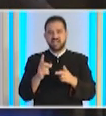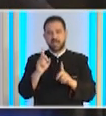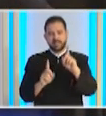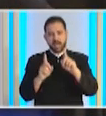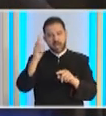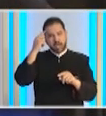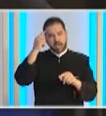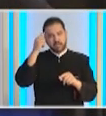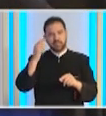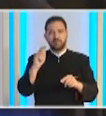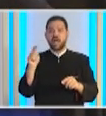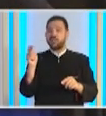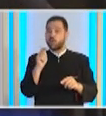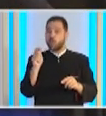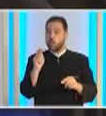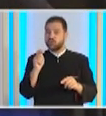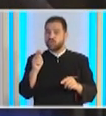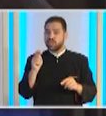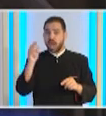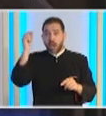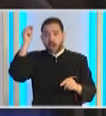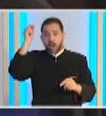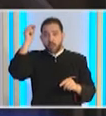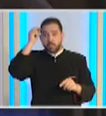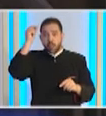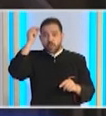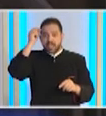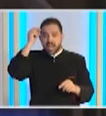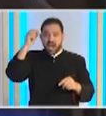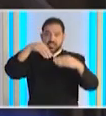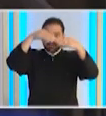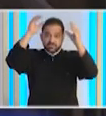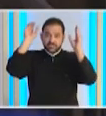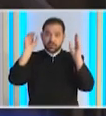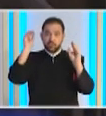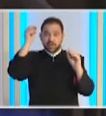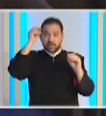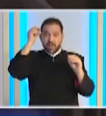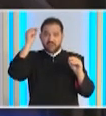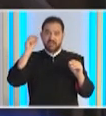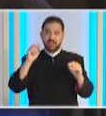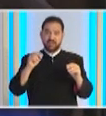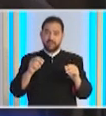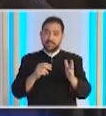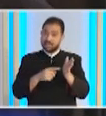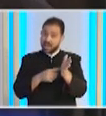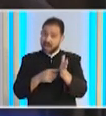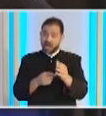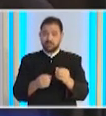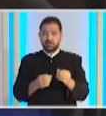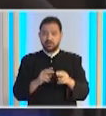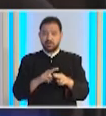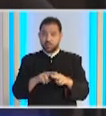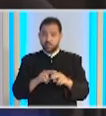gândim, teologia paulină este cea care anunță pentru prima oară schimbarea omului celui vechi și înnoirea